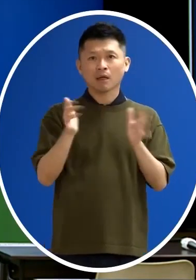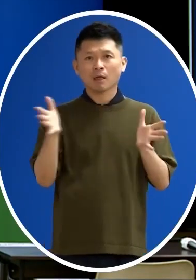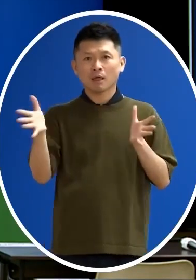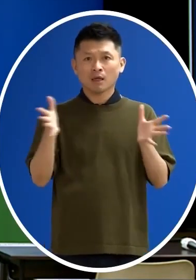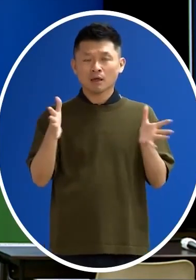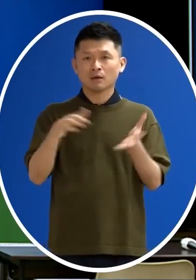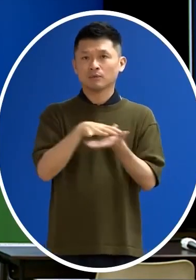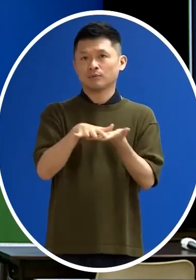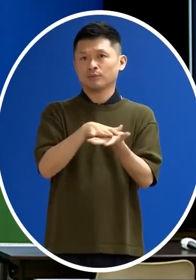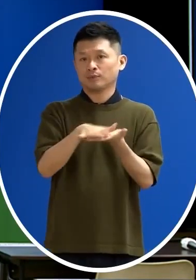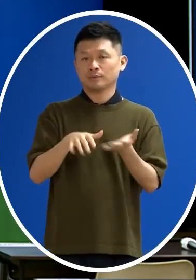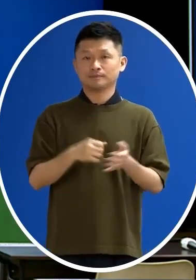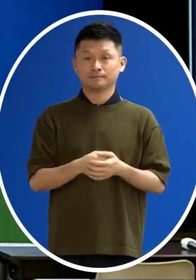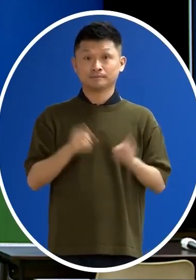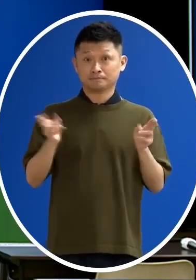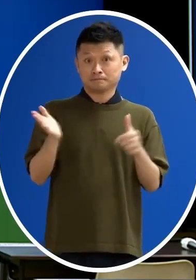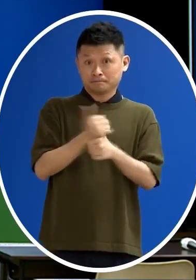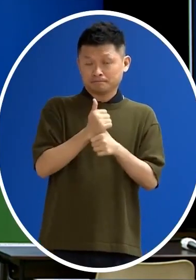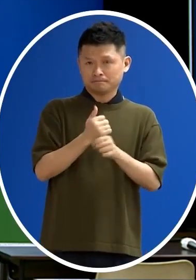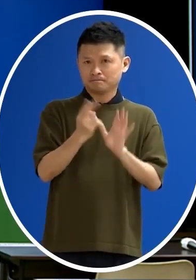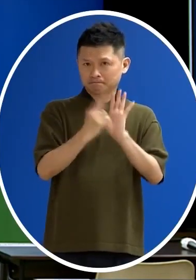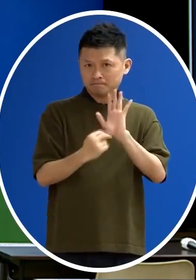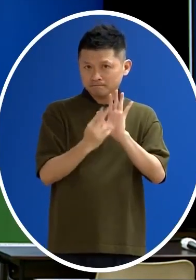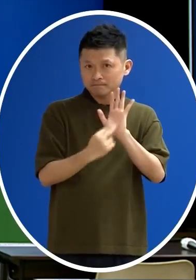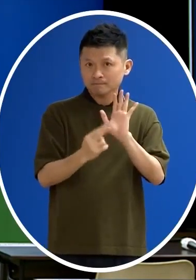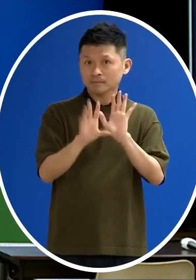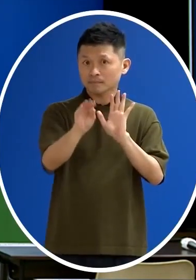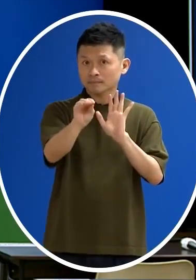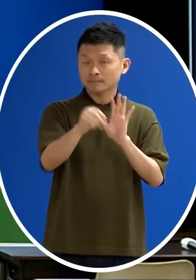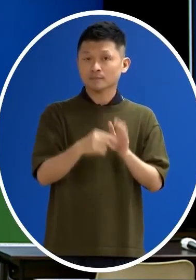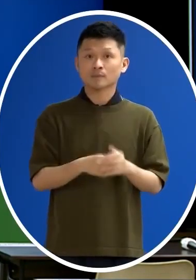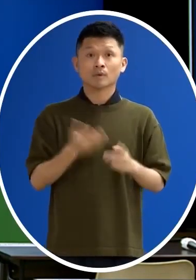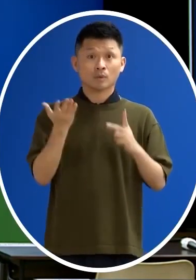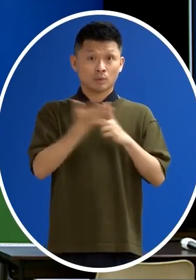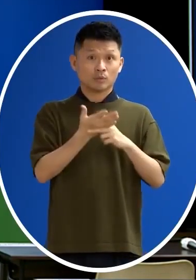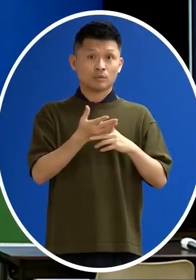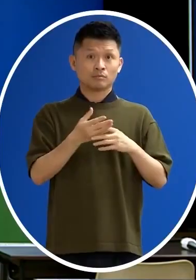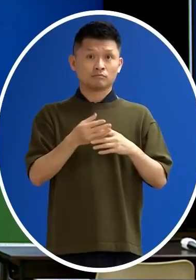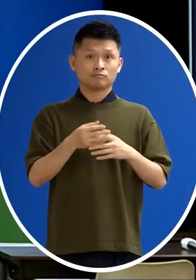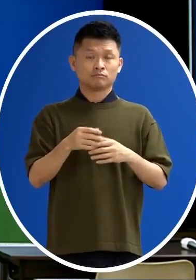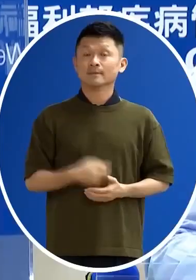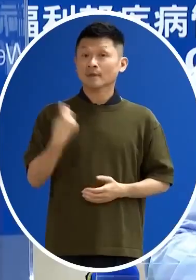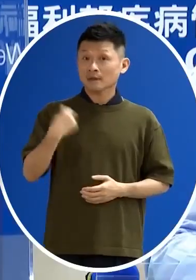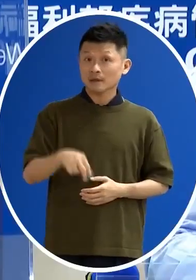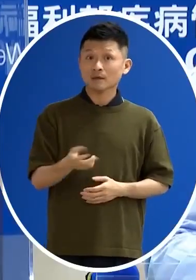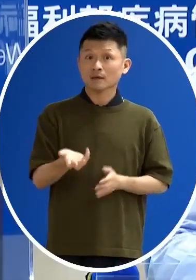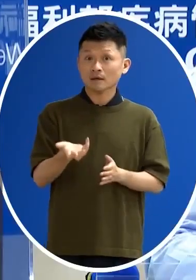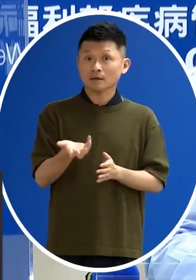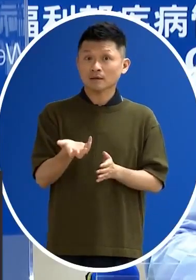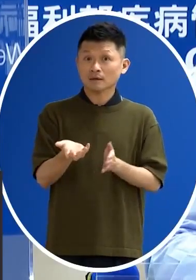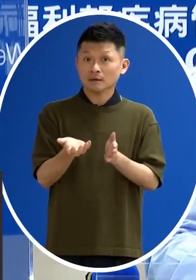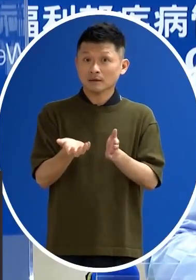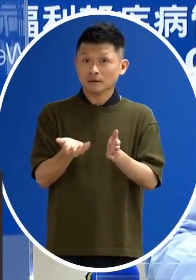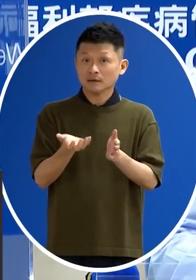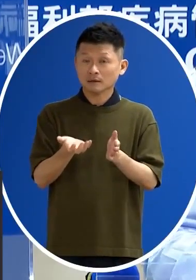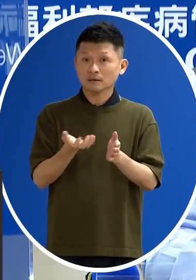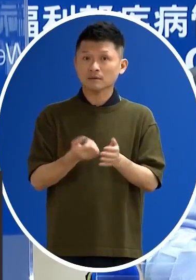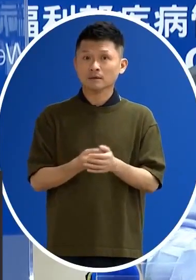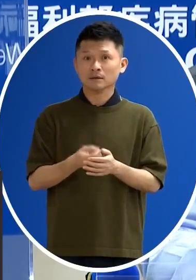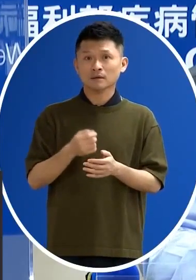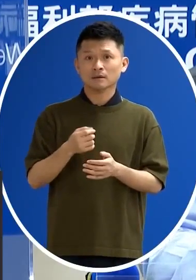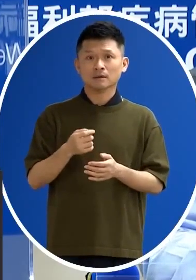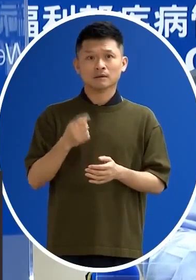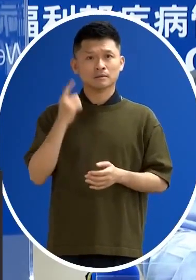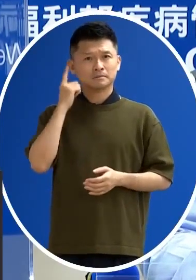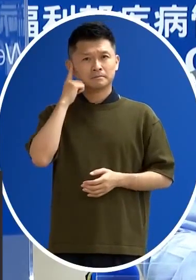我们指挥中心这边会有进一步的说法，或是再更明确的一个做法吗？ 有些是学的那太